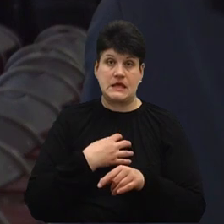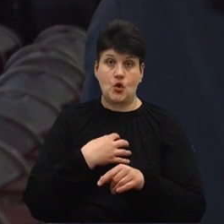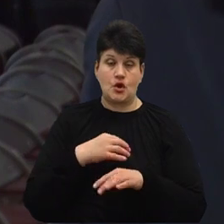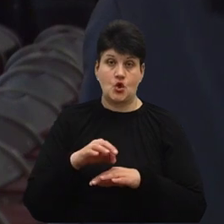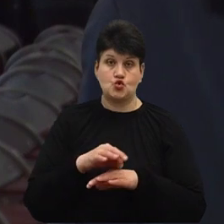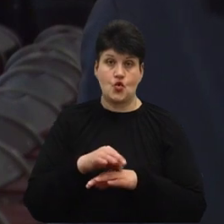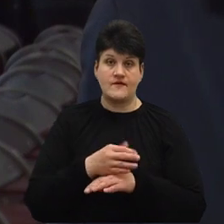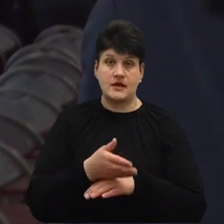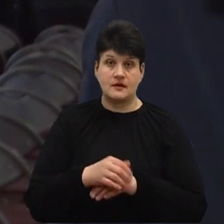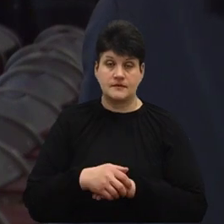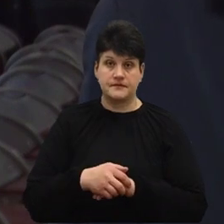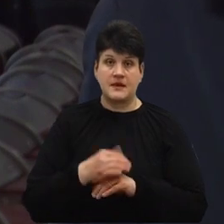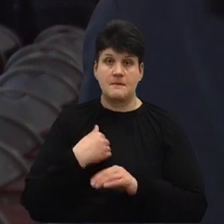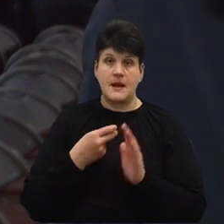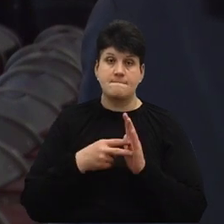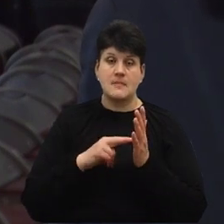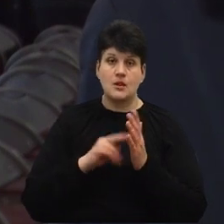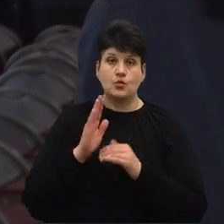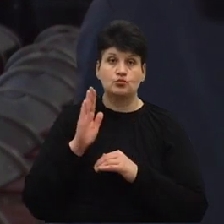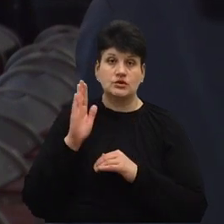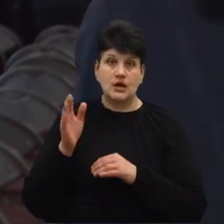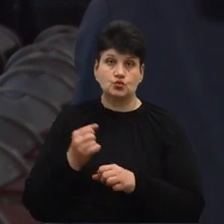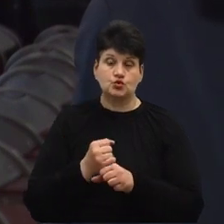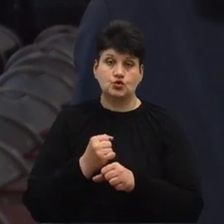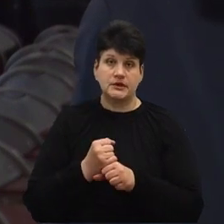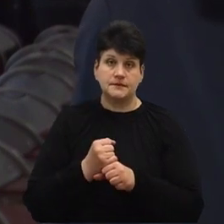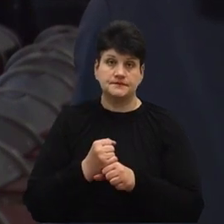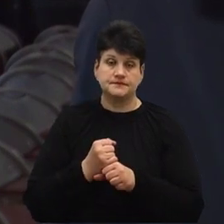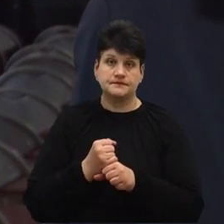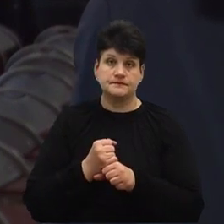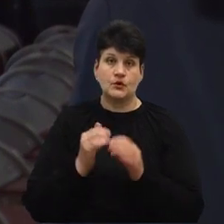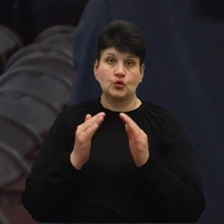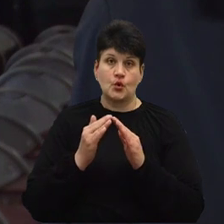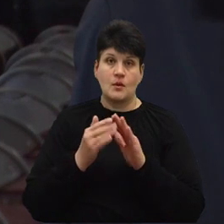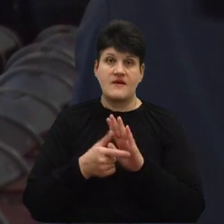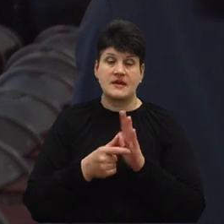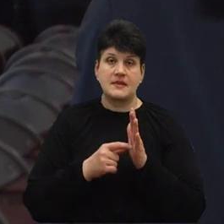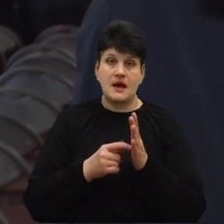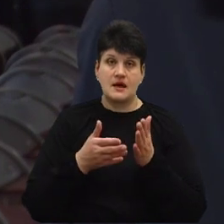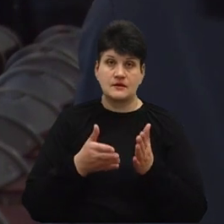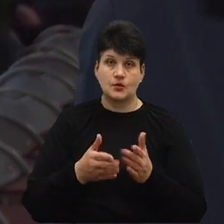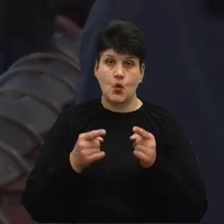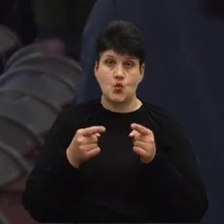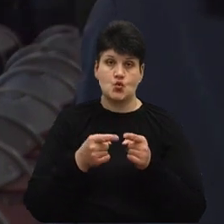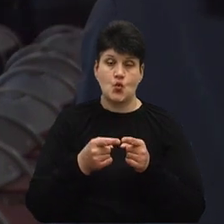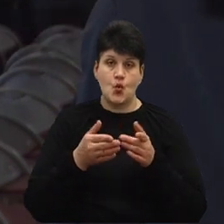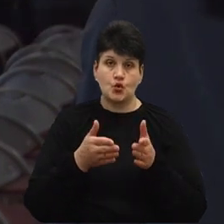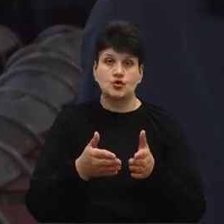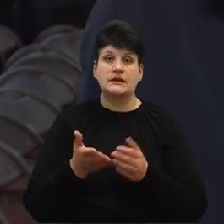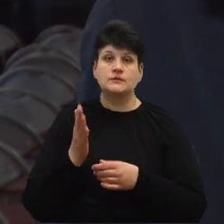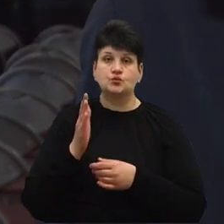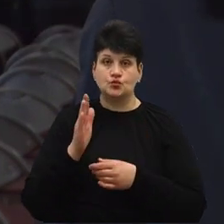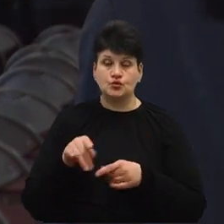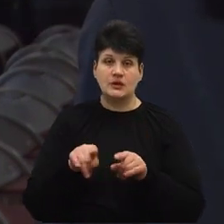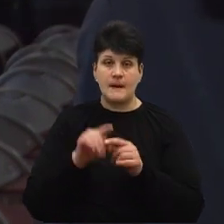чоловіка. Ми собі плануємо в подальшому зробити вдома, в кімнаті, куточок, де будуть, так